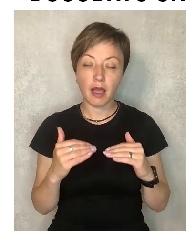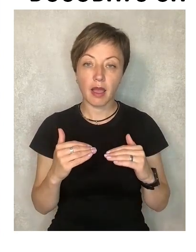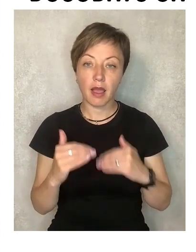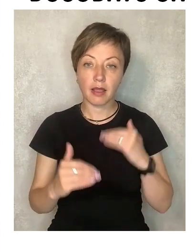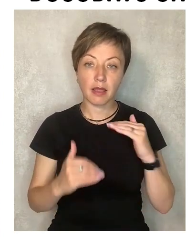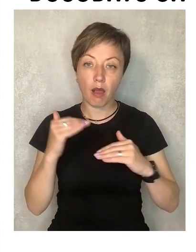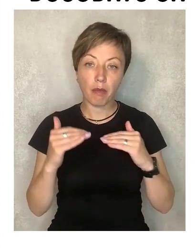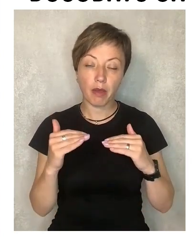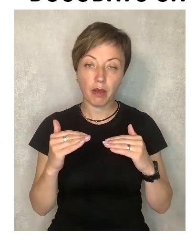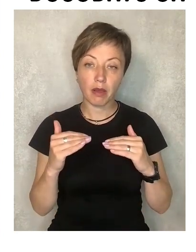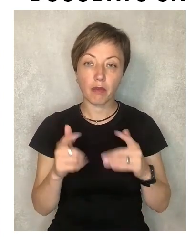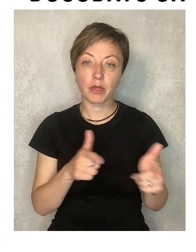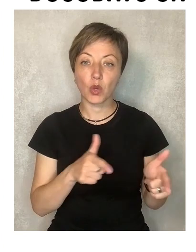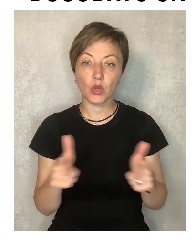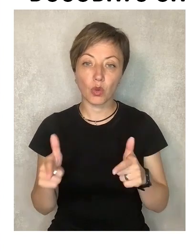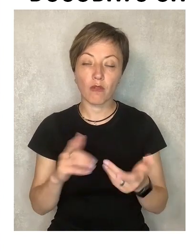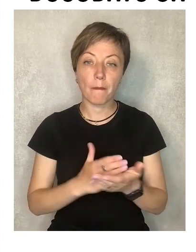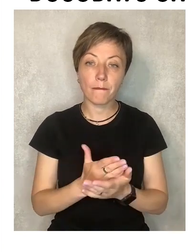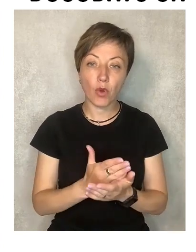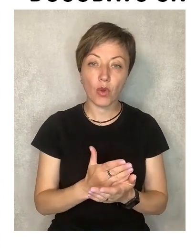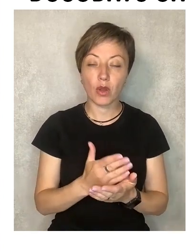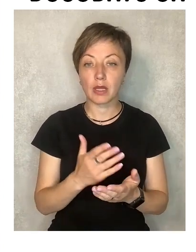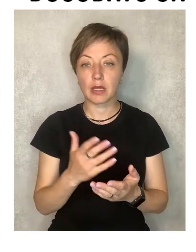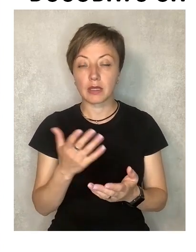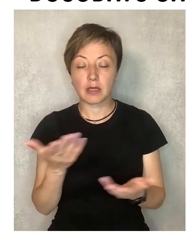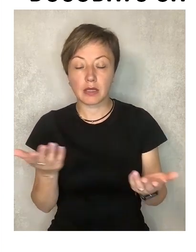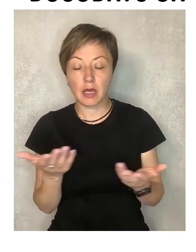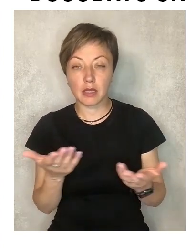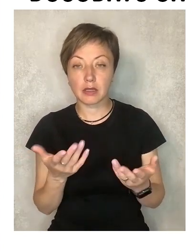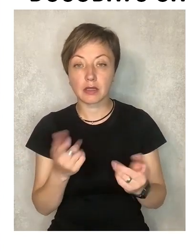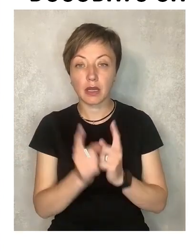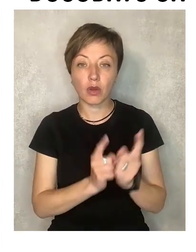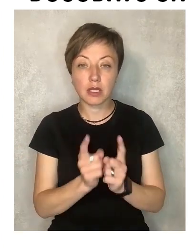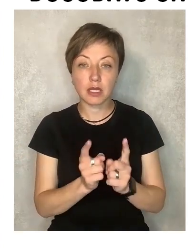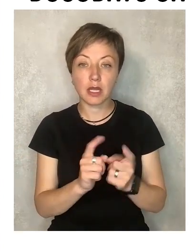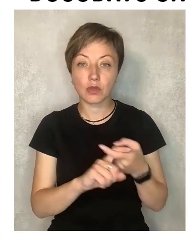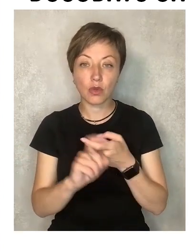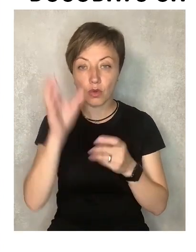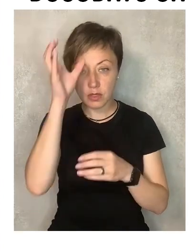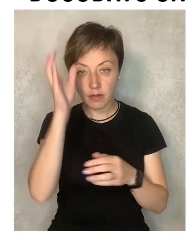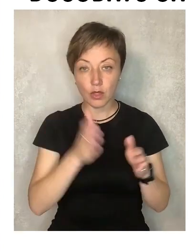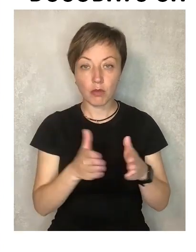якраз підготовки політик нових, які стосуються реорганізації освітньої мережі.